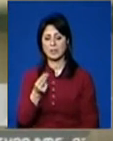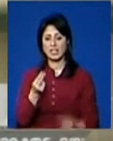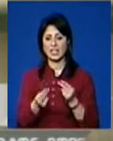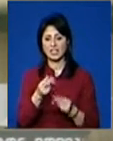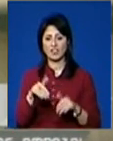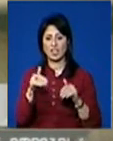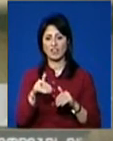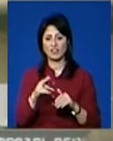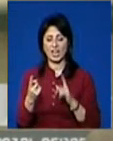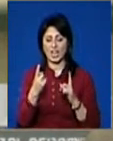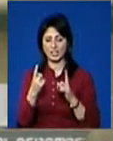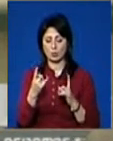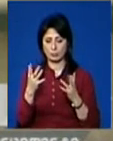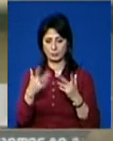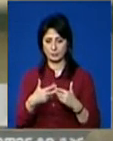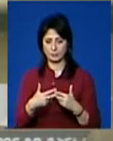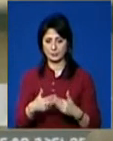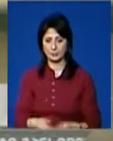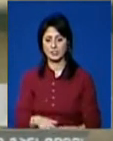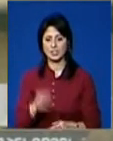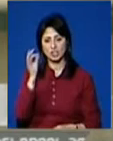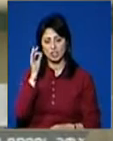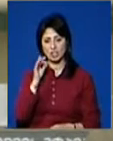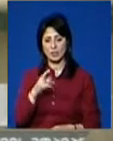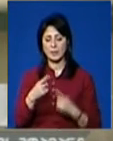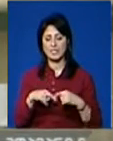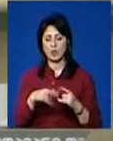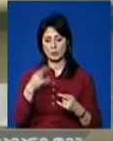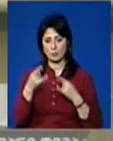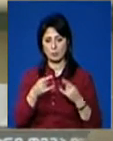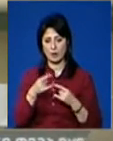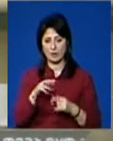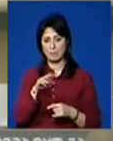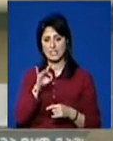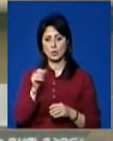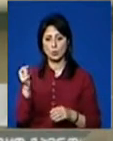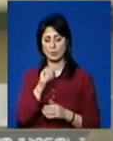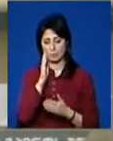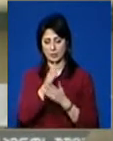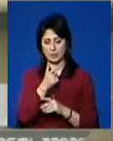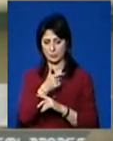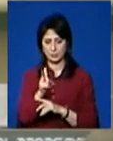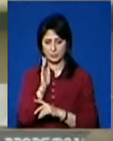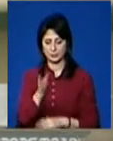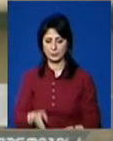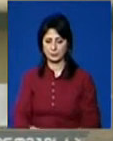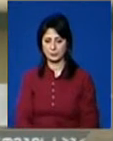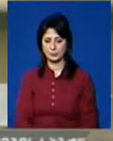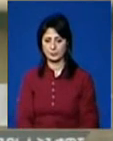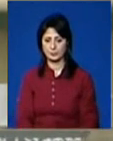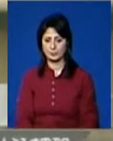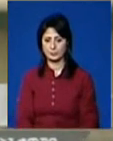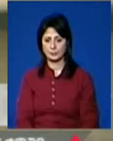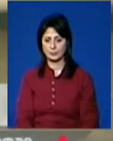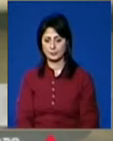გათამაშება კვირას ისევ ერთეულთა თანრიგის შეხვედრები დასრულდება. Შეგახსენებთ, რომ საზოგადოებრივი მაუწყებელი მზიურის კორტებიდან პირდაპირ ტრანსლაციებს შემოგთავაზებთ.